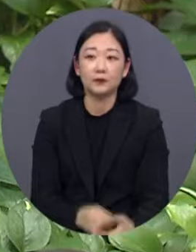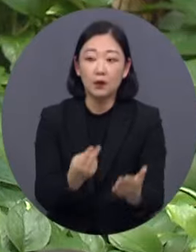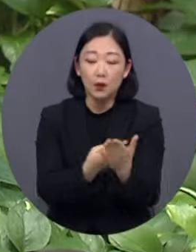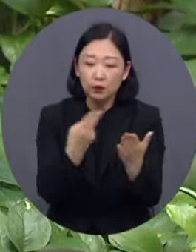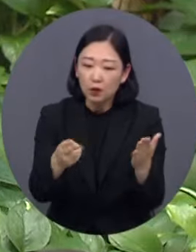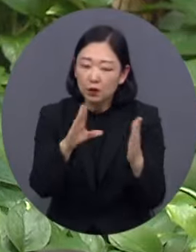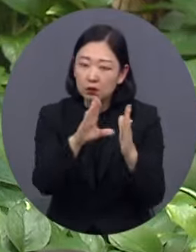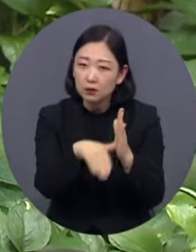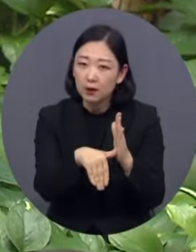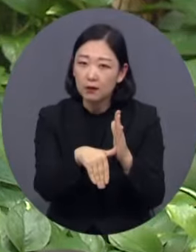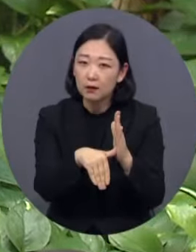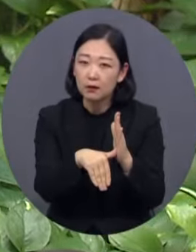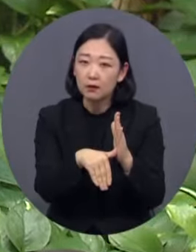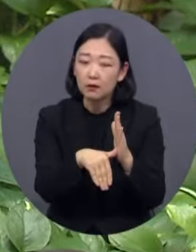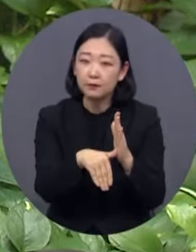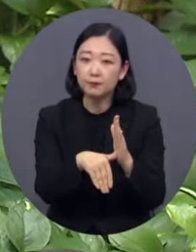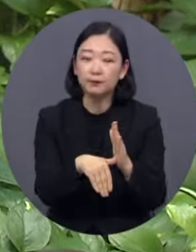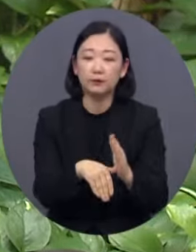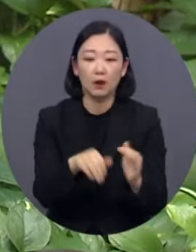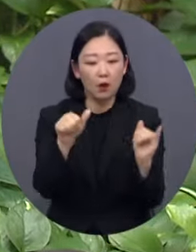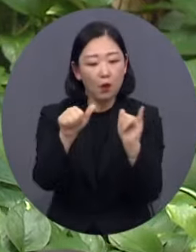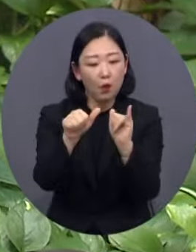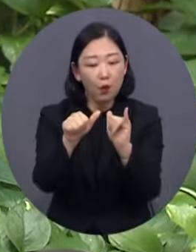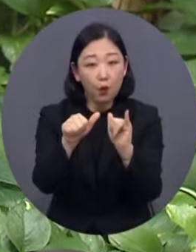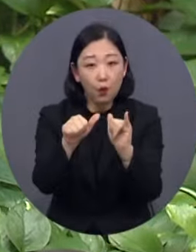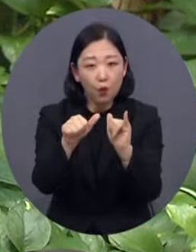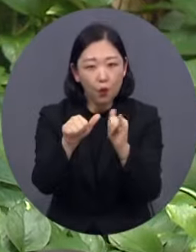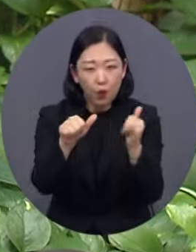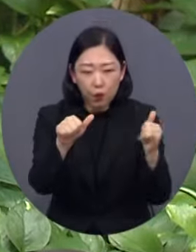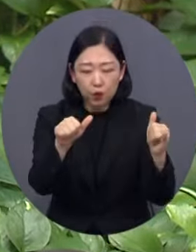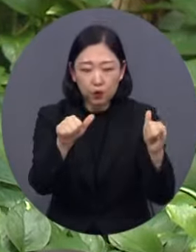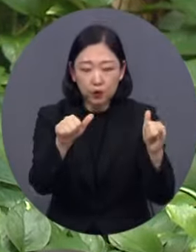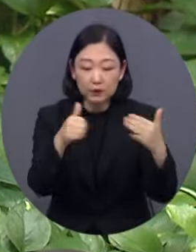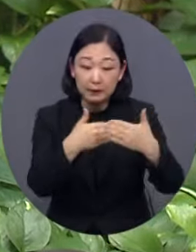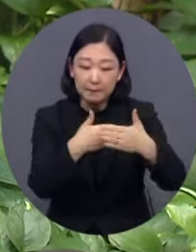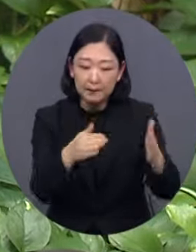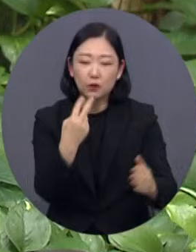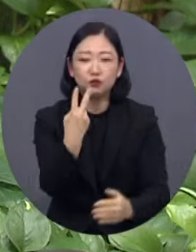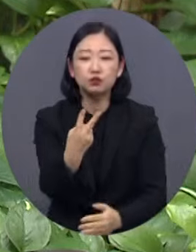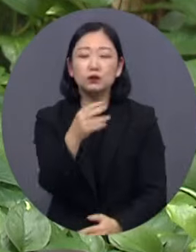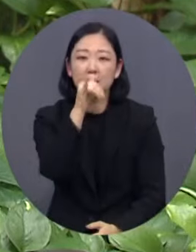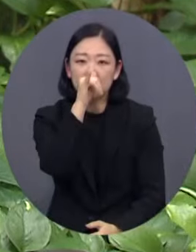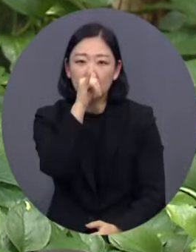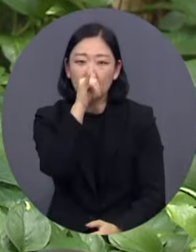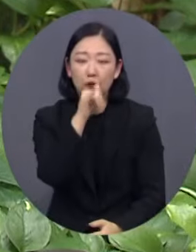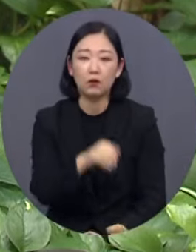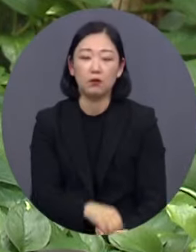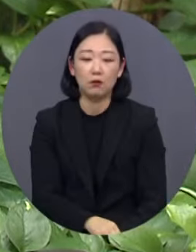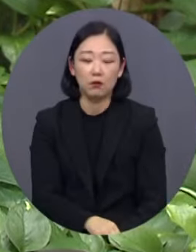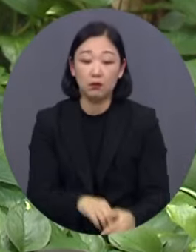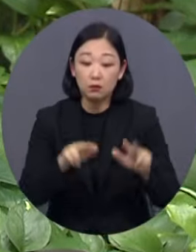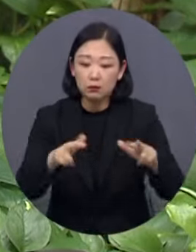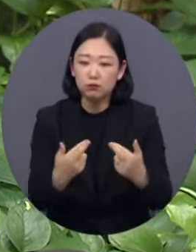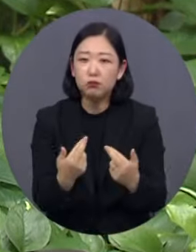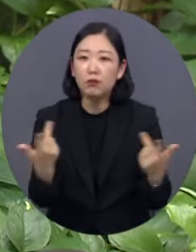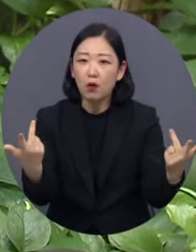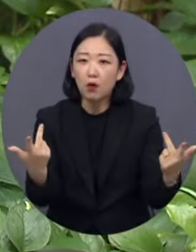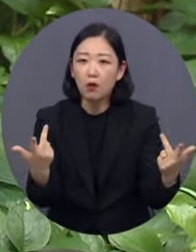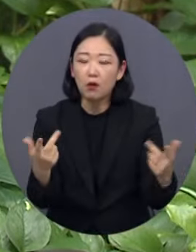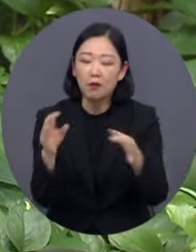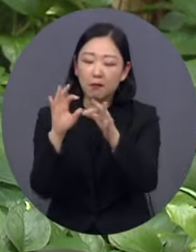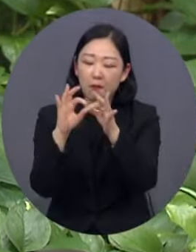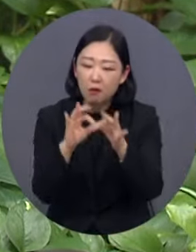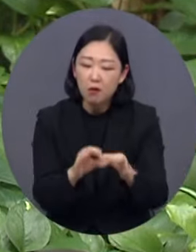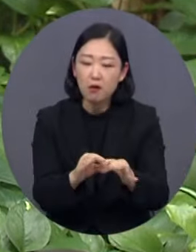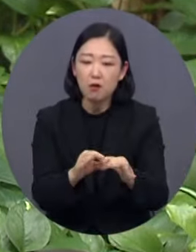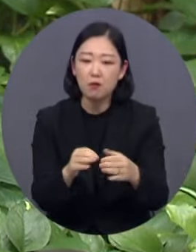때 당시에는 한 5인실이 2개인가 있었는데 아예 비었었어요. 계속